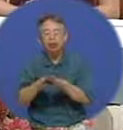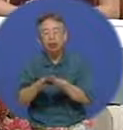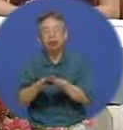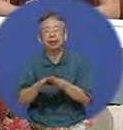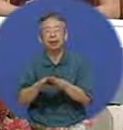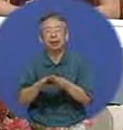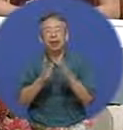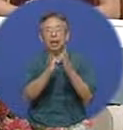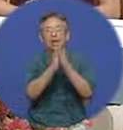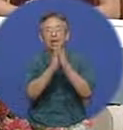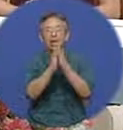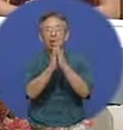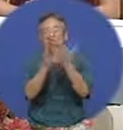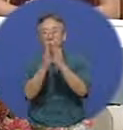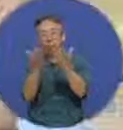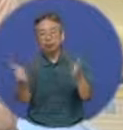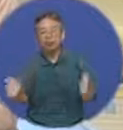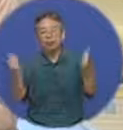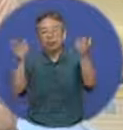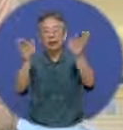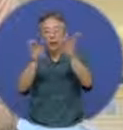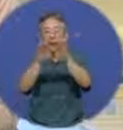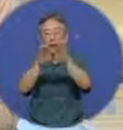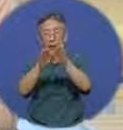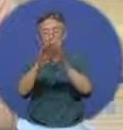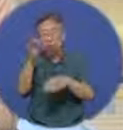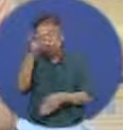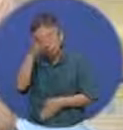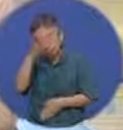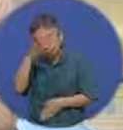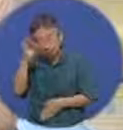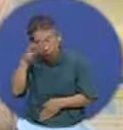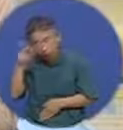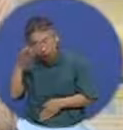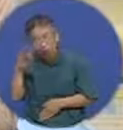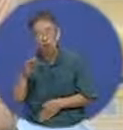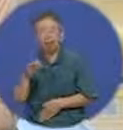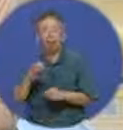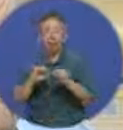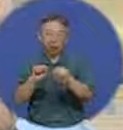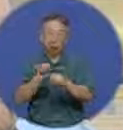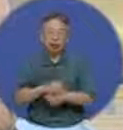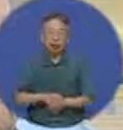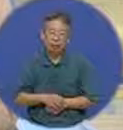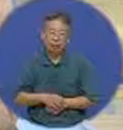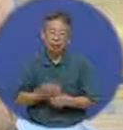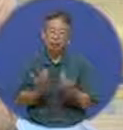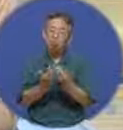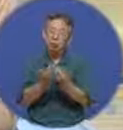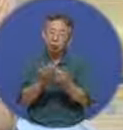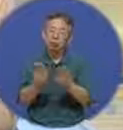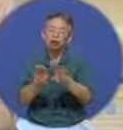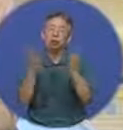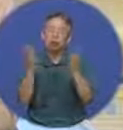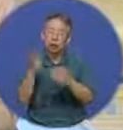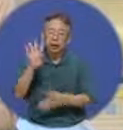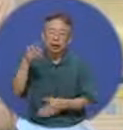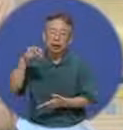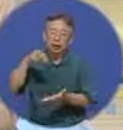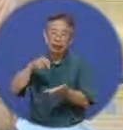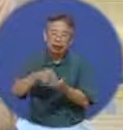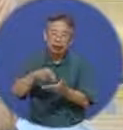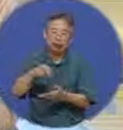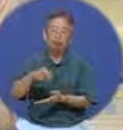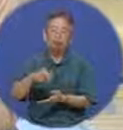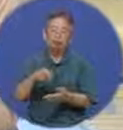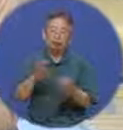図書館の夏休みイベント、図書館ウォッチングのリポートをします。そしてですね、ブラクレ町にオープンしました県立医科大学の